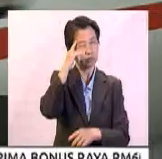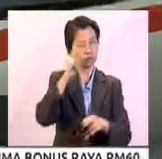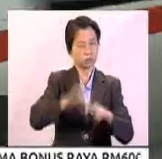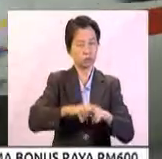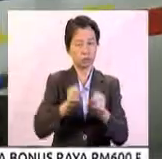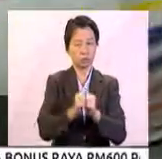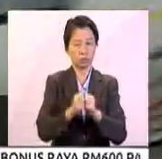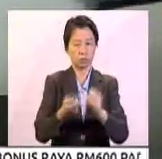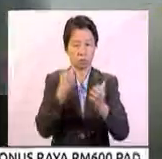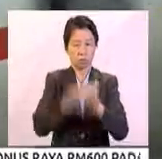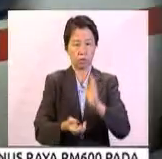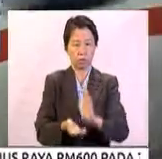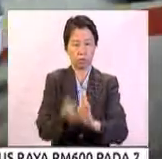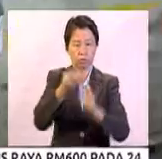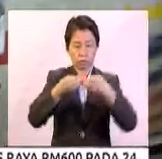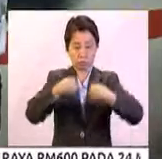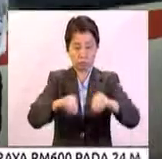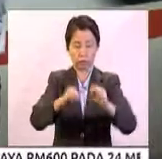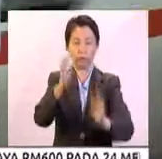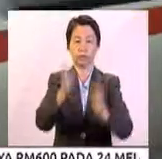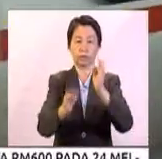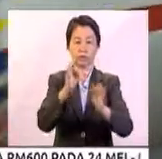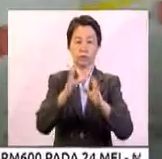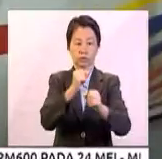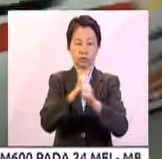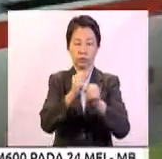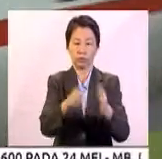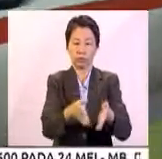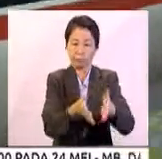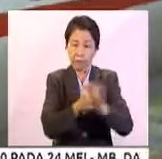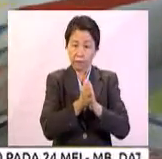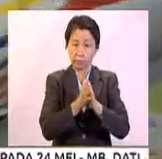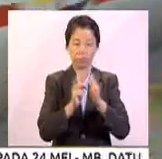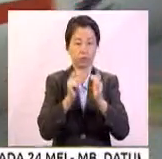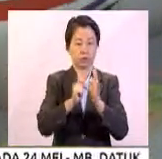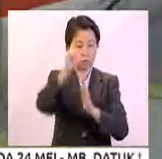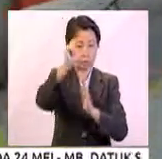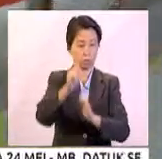menambah kadar jualan tiket sekiranya mendapat permintaan yang tinggi